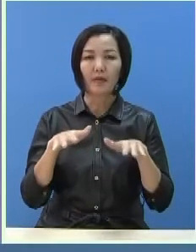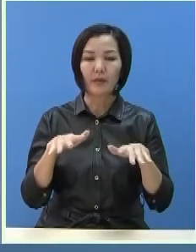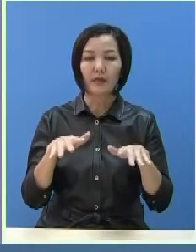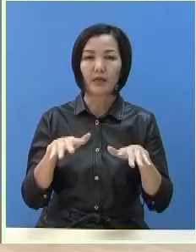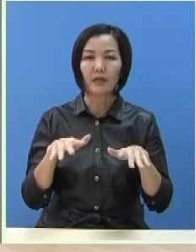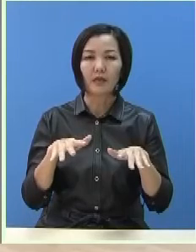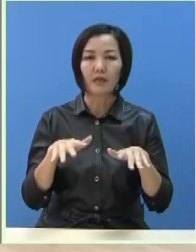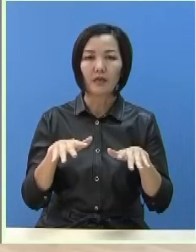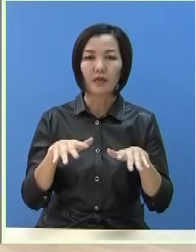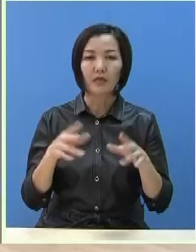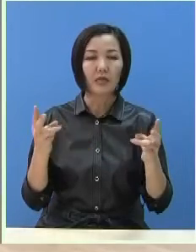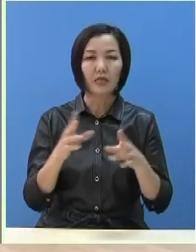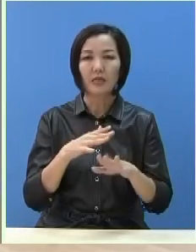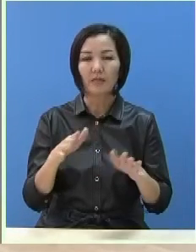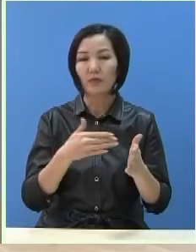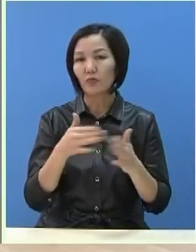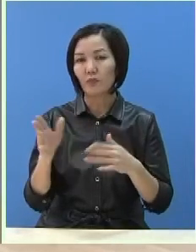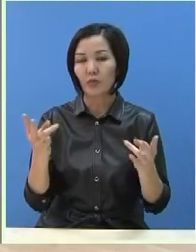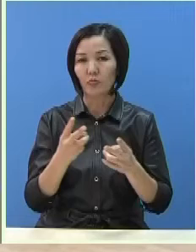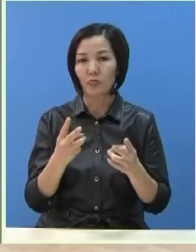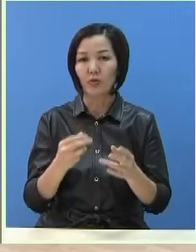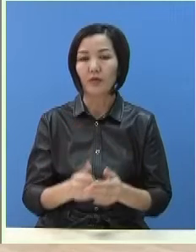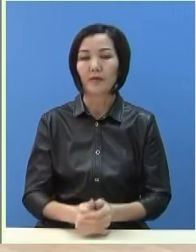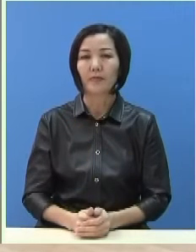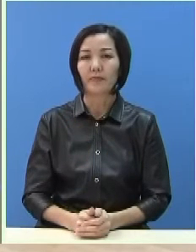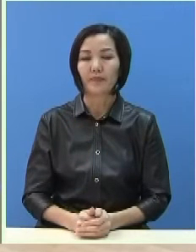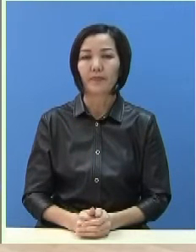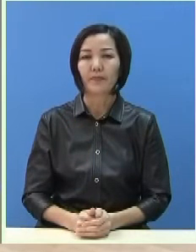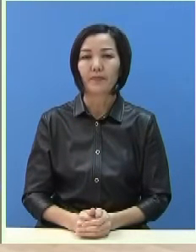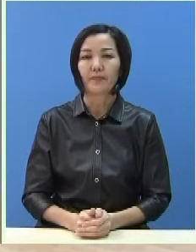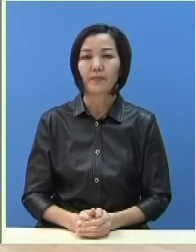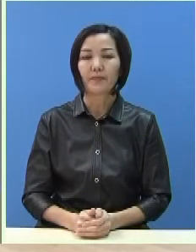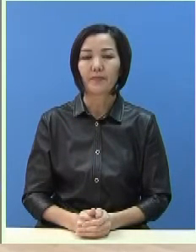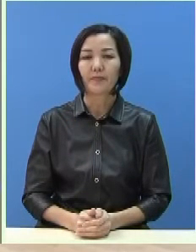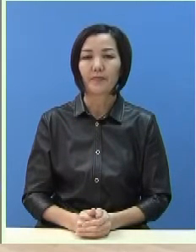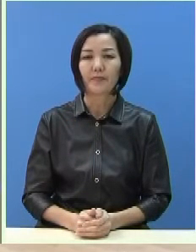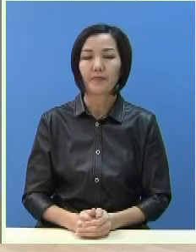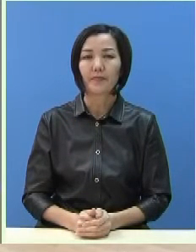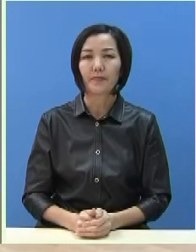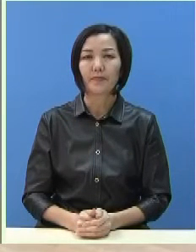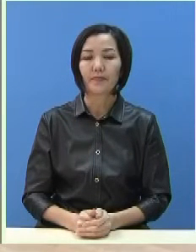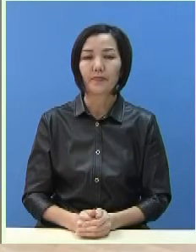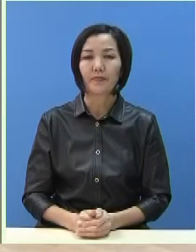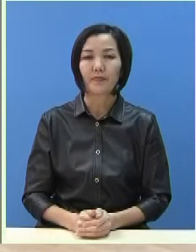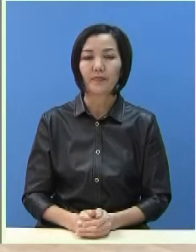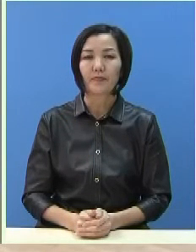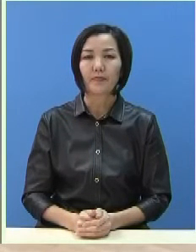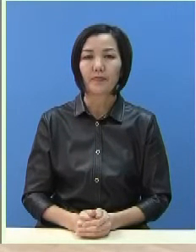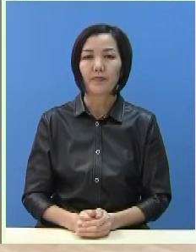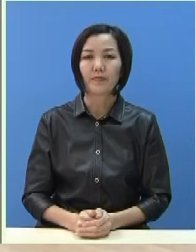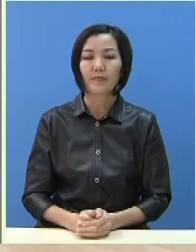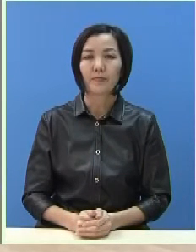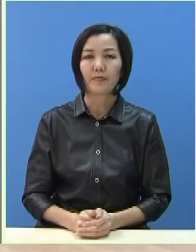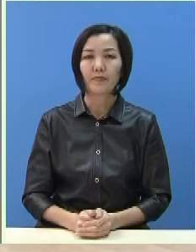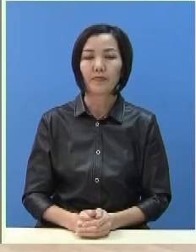деген, оларды керек жоқ, оларды убрать ету керек. 93 жыл. Аты жөніңіз кім болады сіздің? Менің атым Сембек